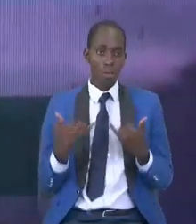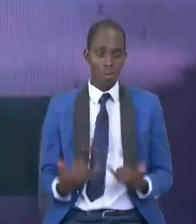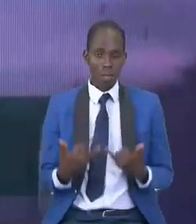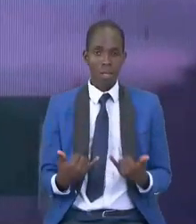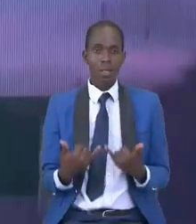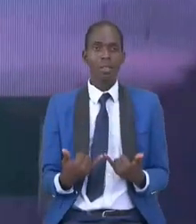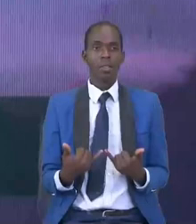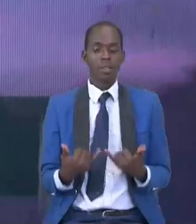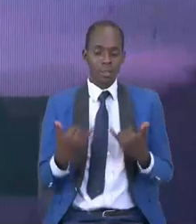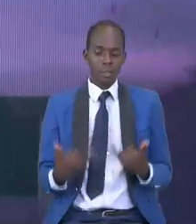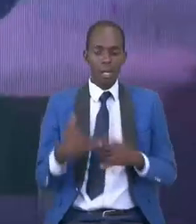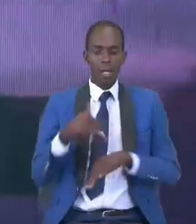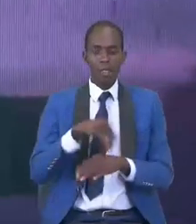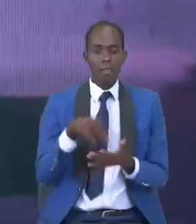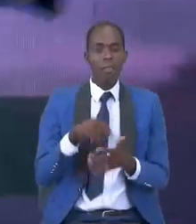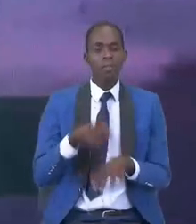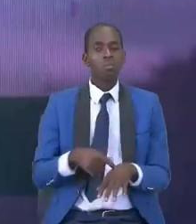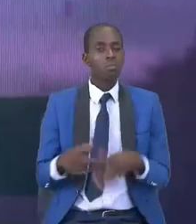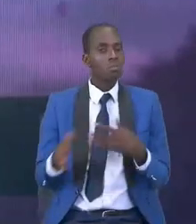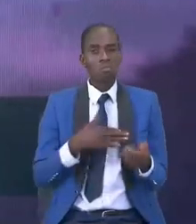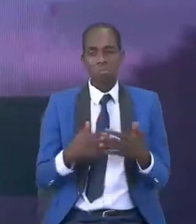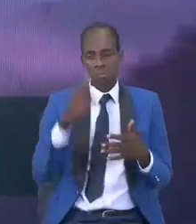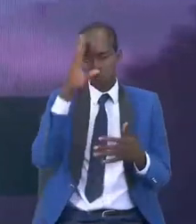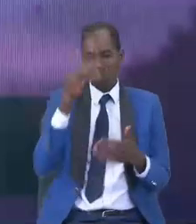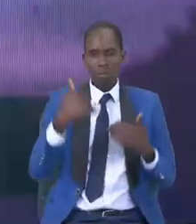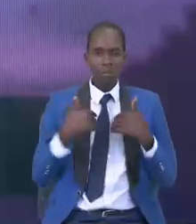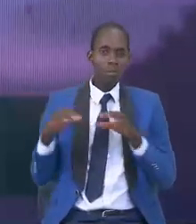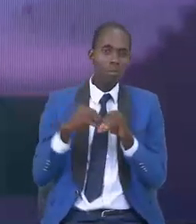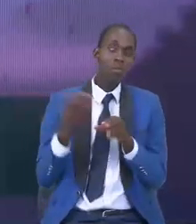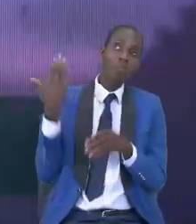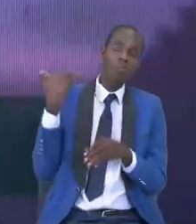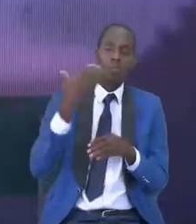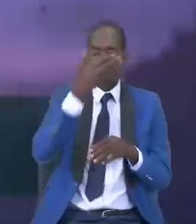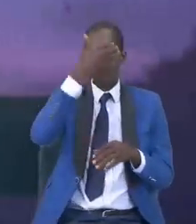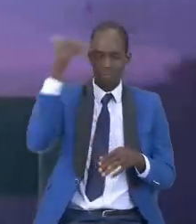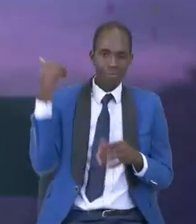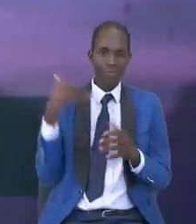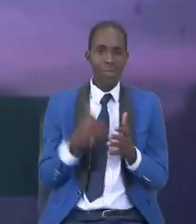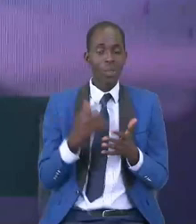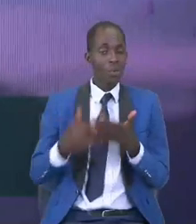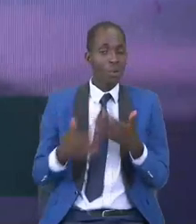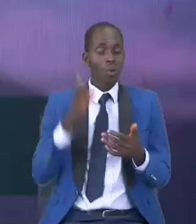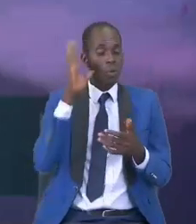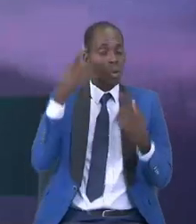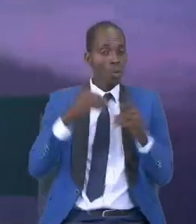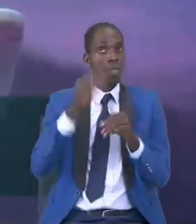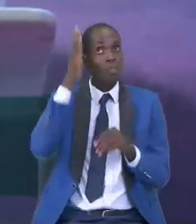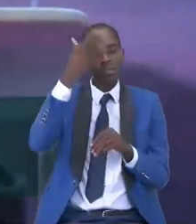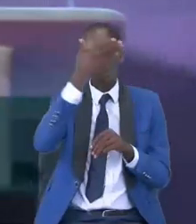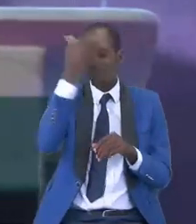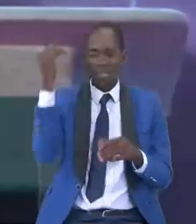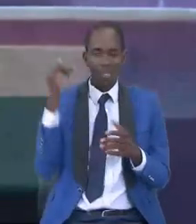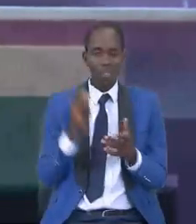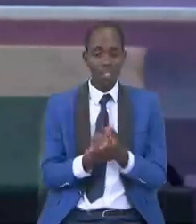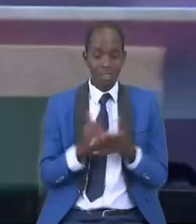1. Maintenant, en ce moment, ce qu'il a fait par le passé, oubliez cela. Ce qui va se passer dans